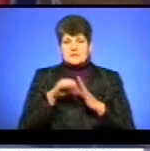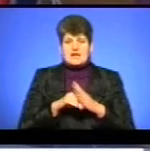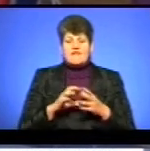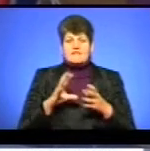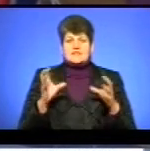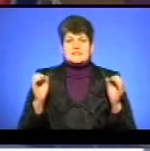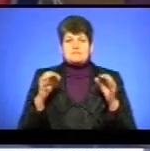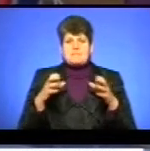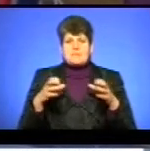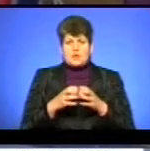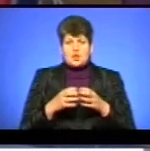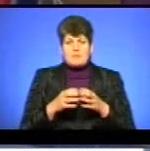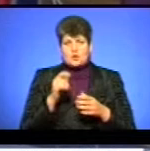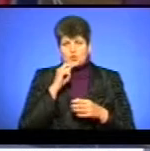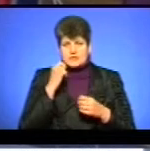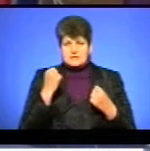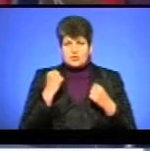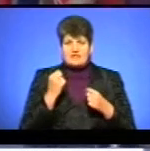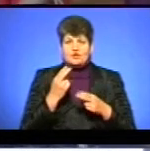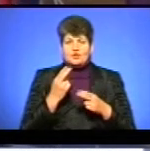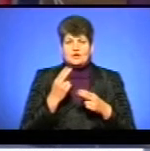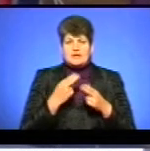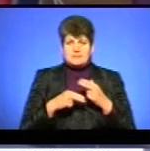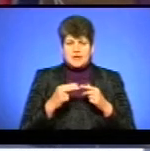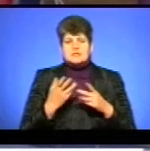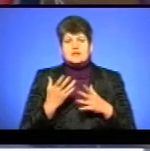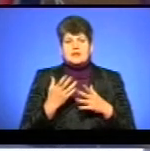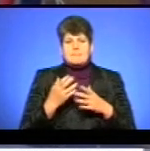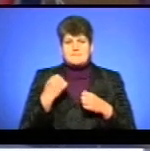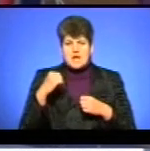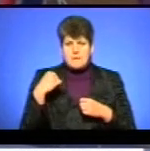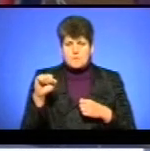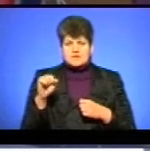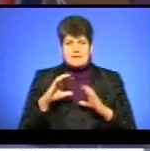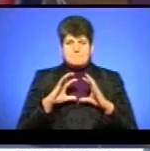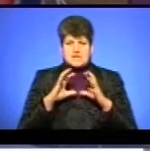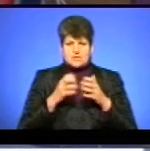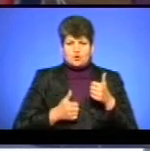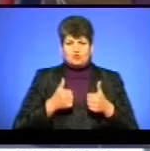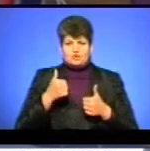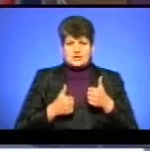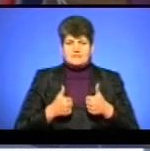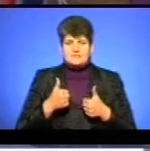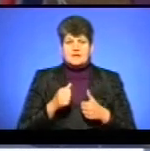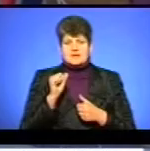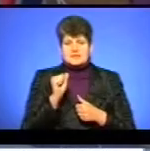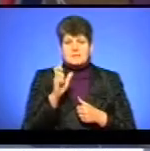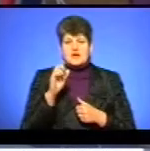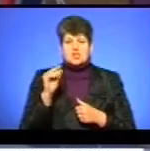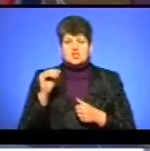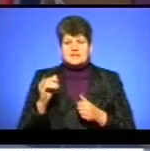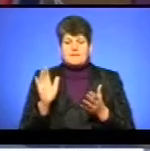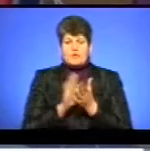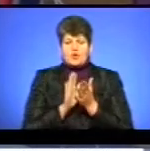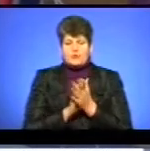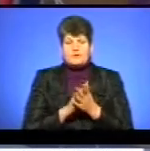України спортивної гімнастики, переможця міжнародних турнірів і змагань Анастасія Бачинська. Давайте її поклопаємо,